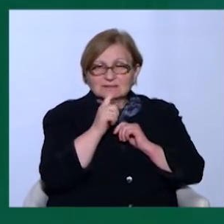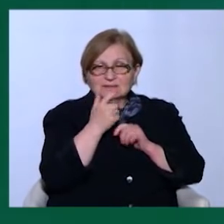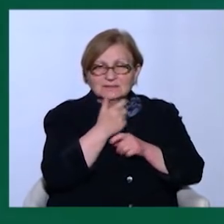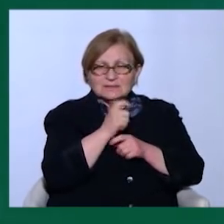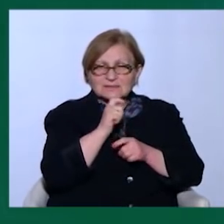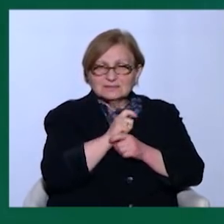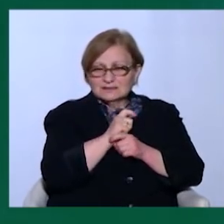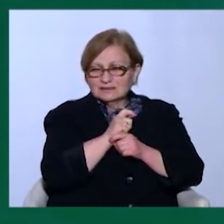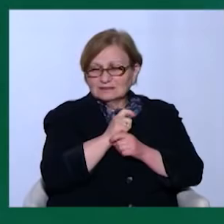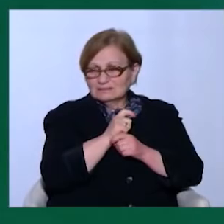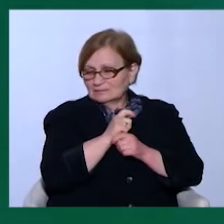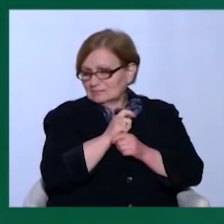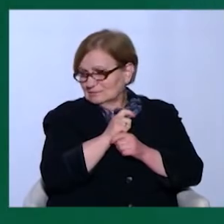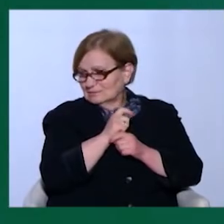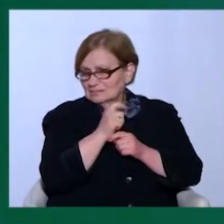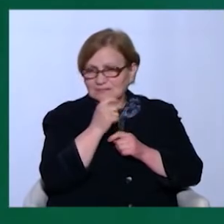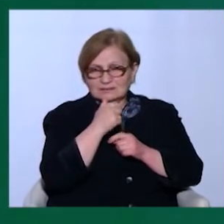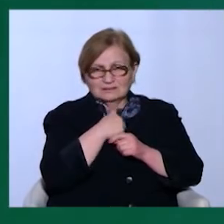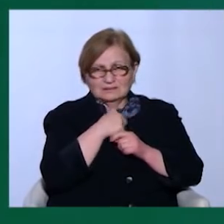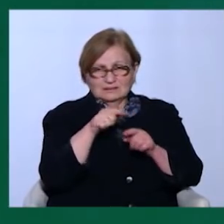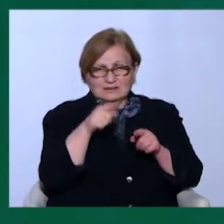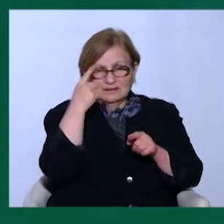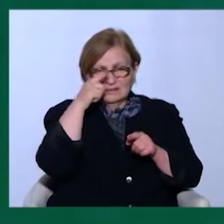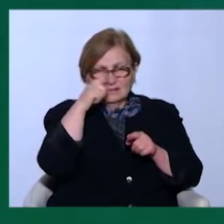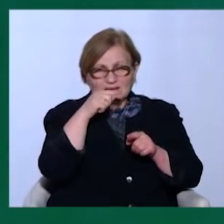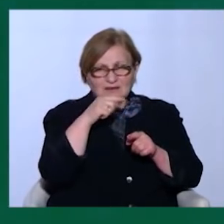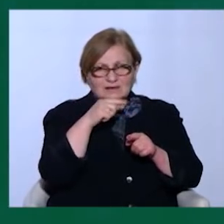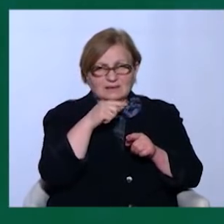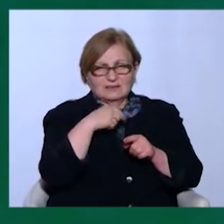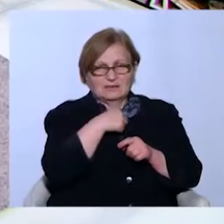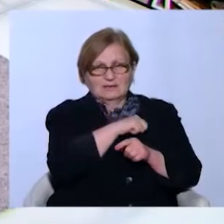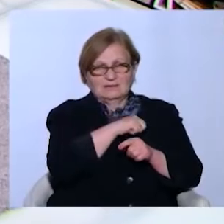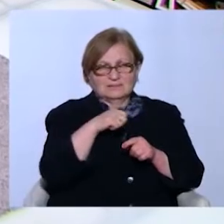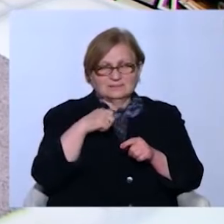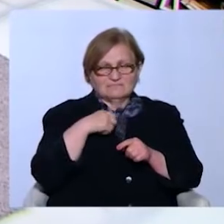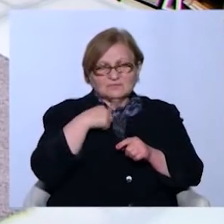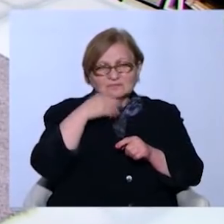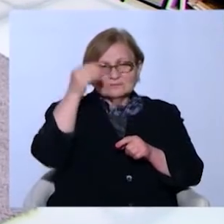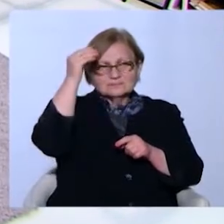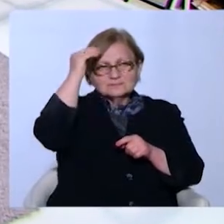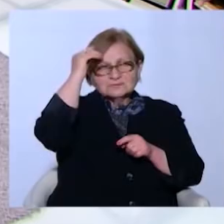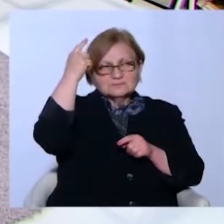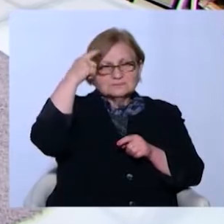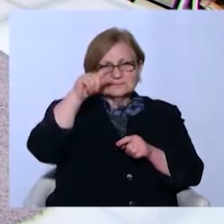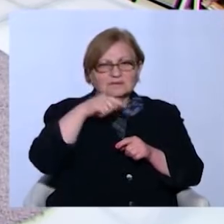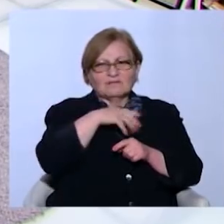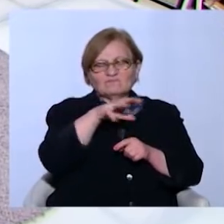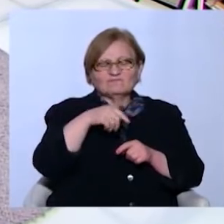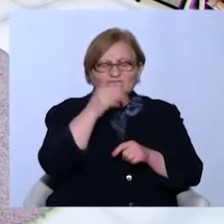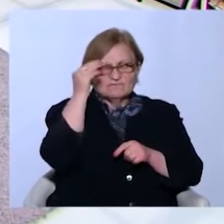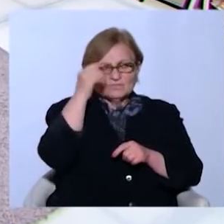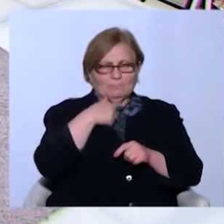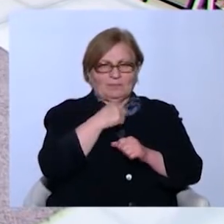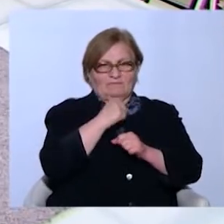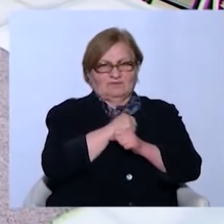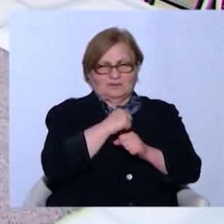ძალიან მომეხმარა მე ამ ამოცანის ამოხსნაში, რომ მე თვითონ წარმოვიდგინე, ვითომ მე ვაკეთებდი ამ ყველაფერს.